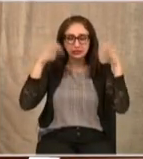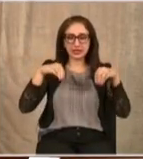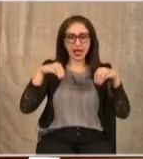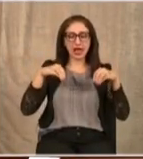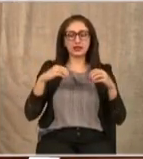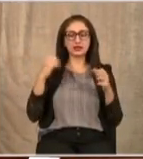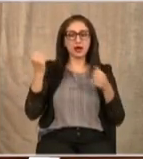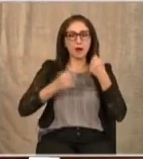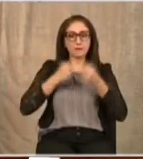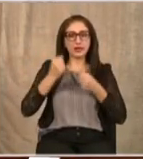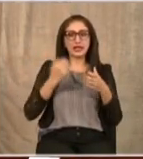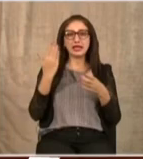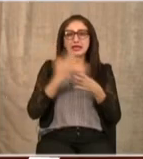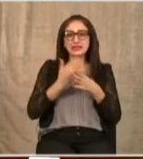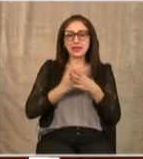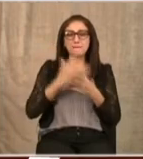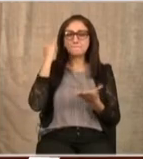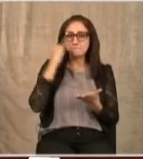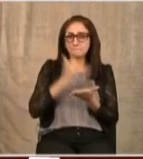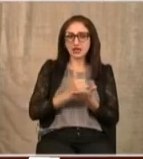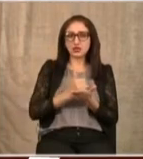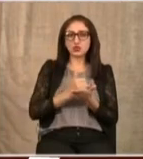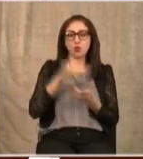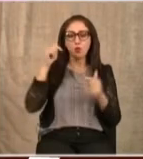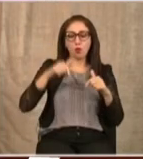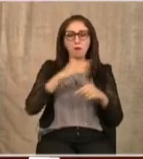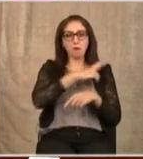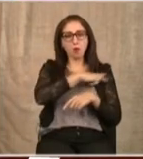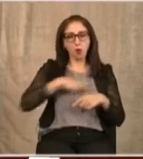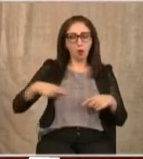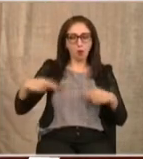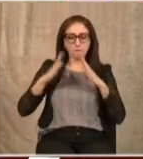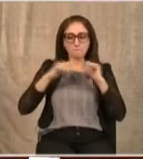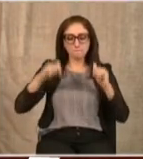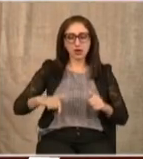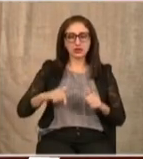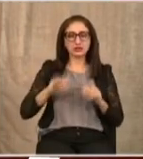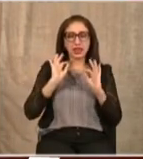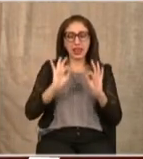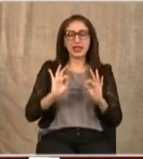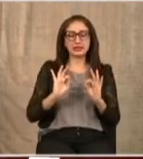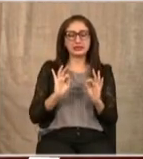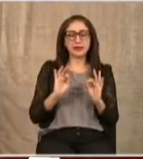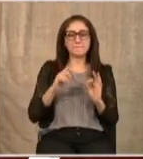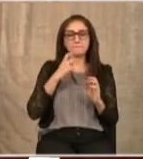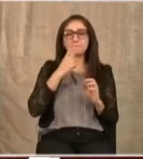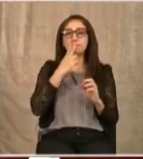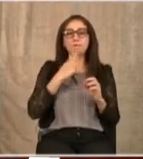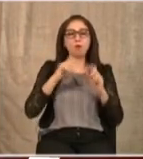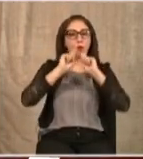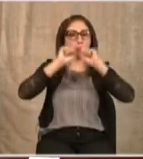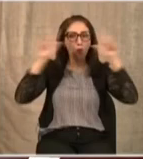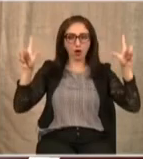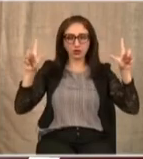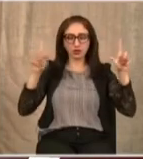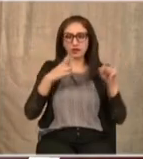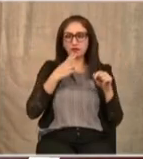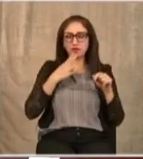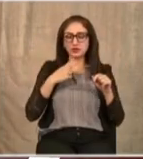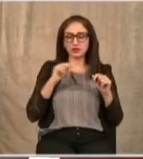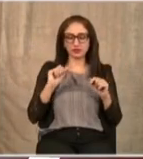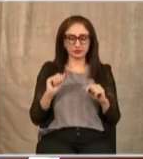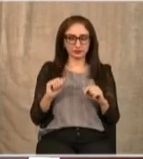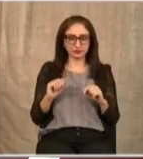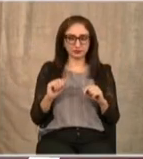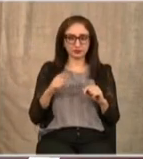ليكونوا على قدر المسؤوليه الوطنيه القسيمه في دقتها ونزاهتها كما